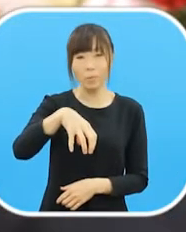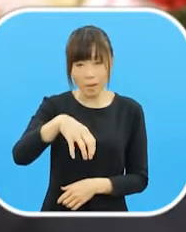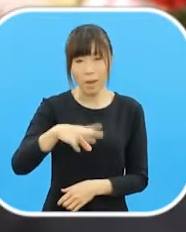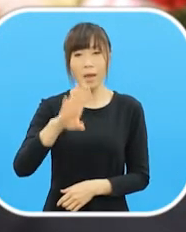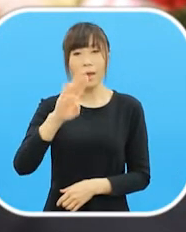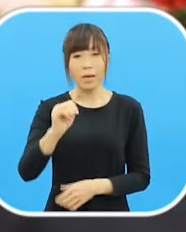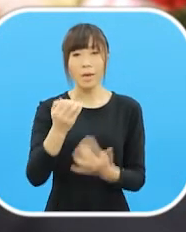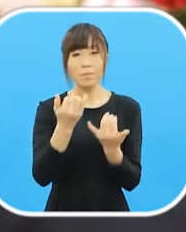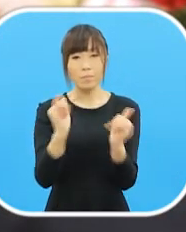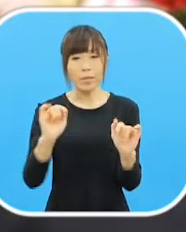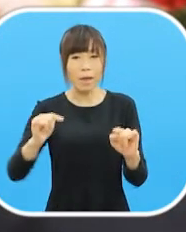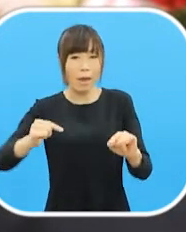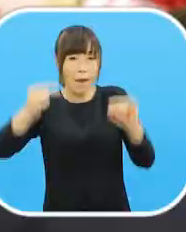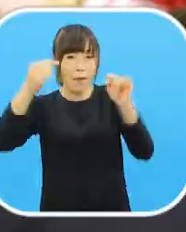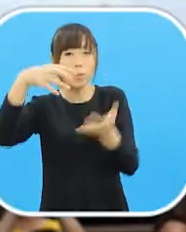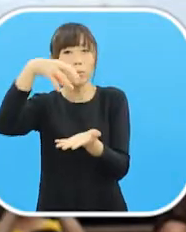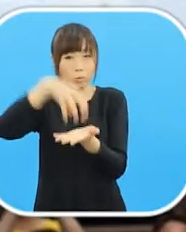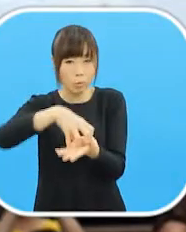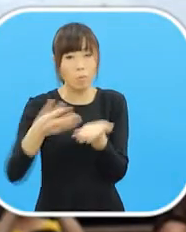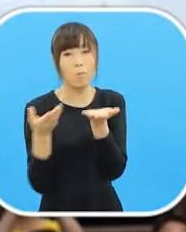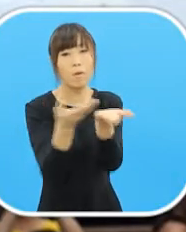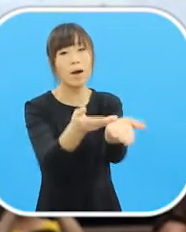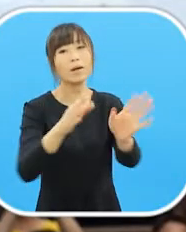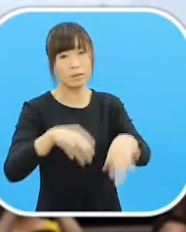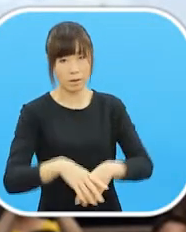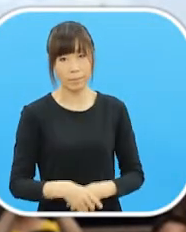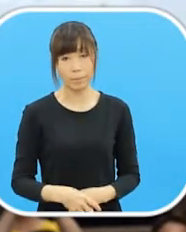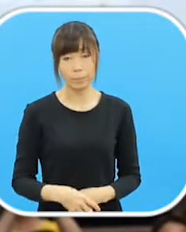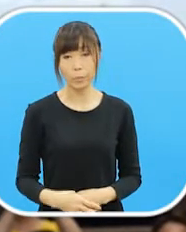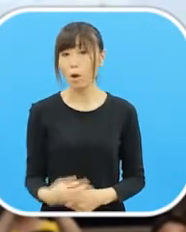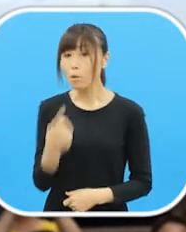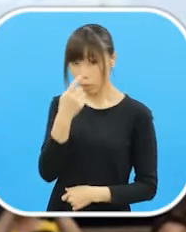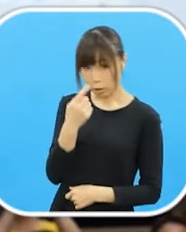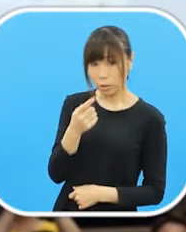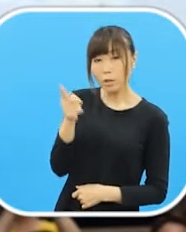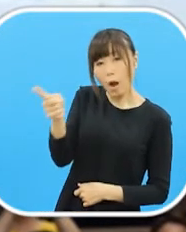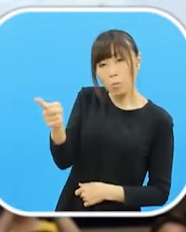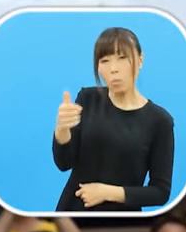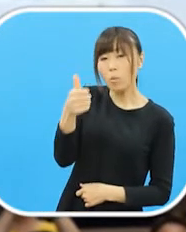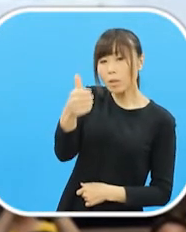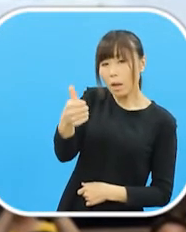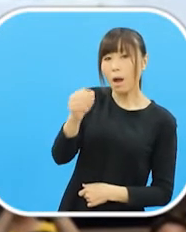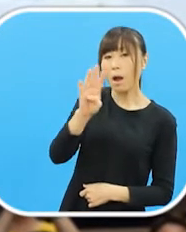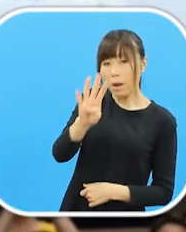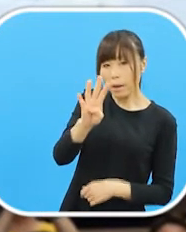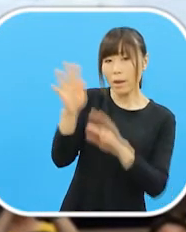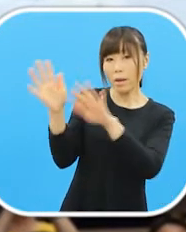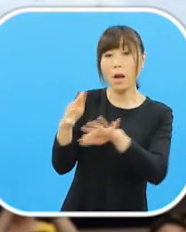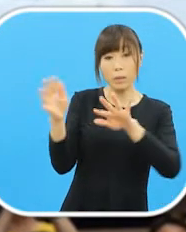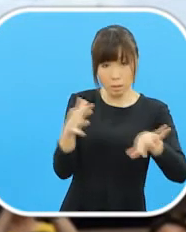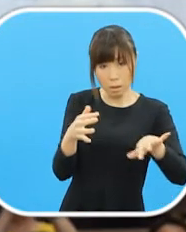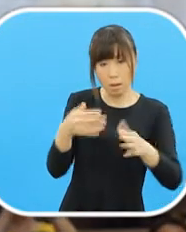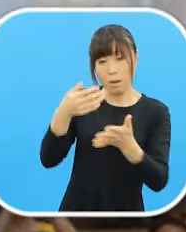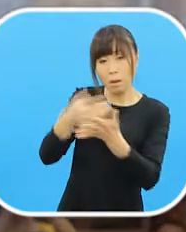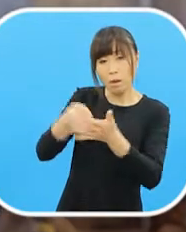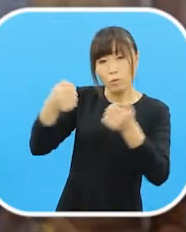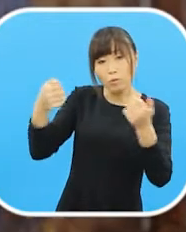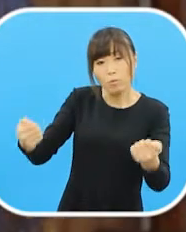話題になりましたね。 お会いになったんですけども、 そうですか、私竹風の相撲の取り口っていうの